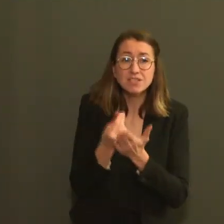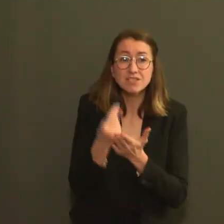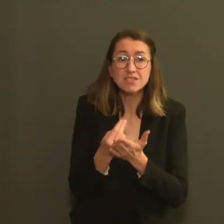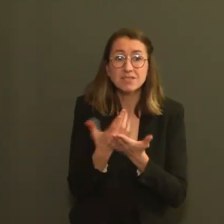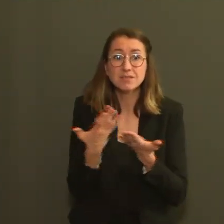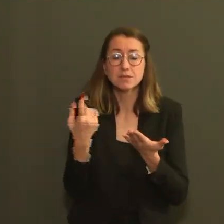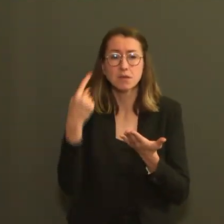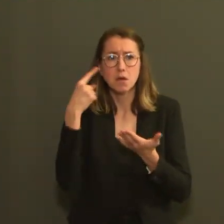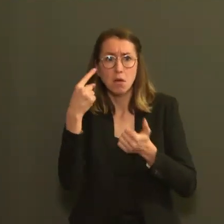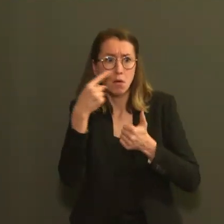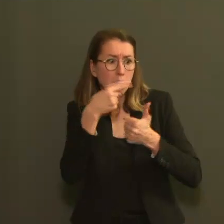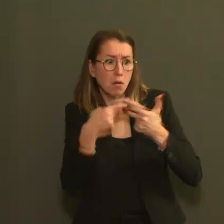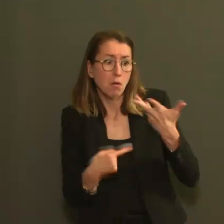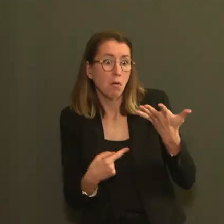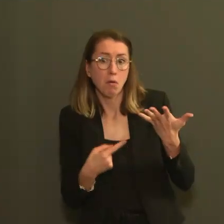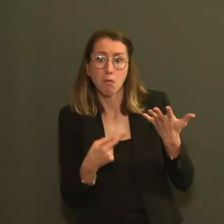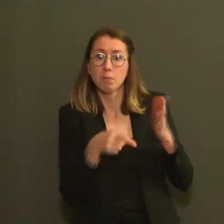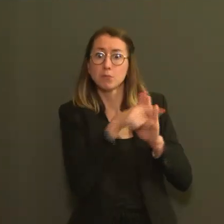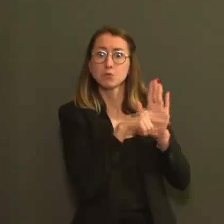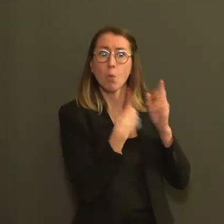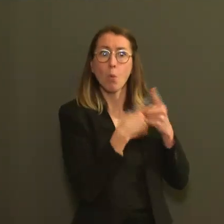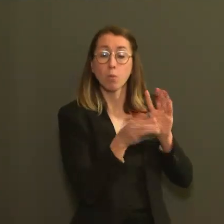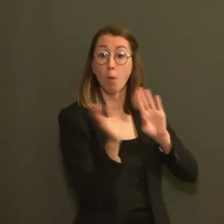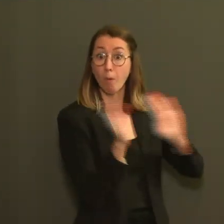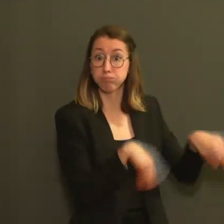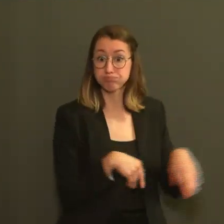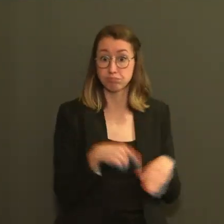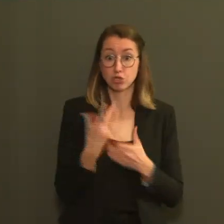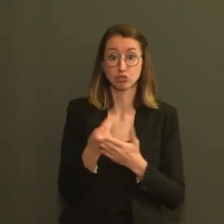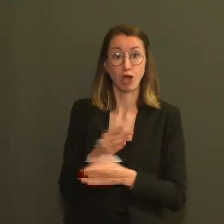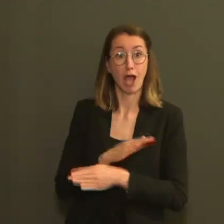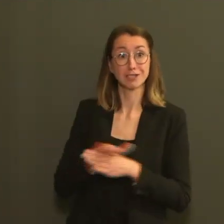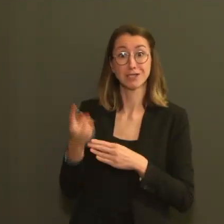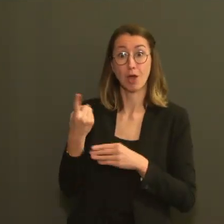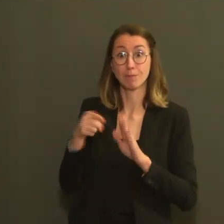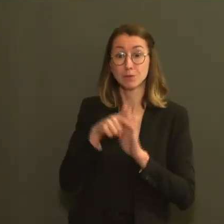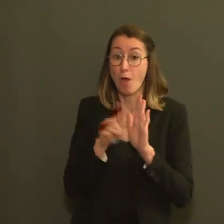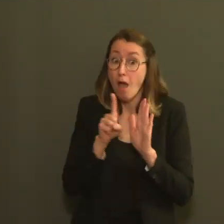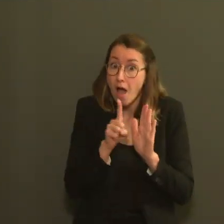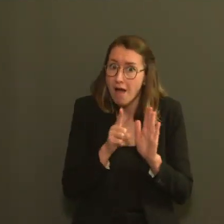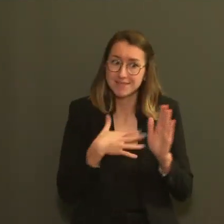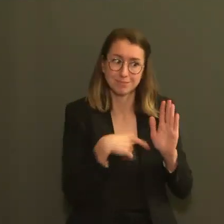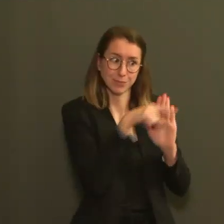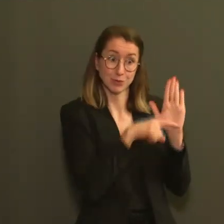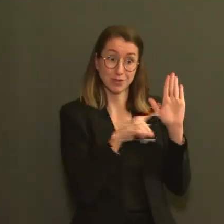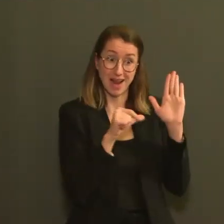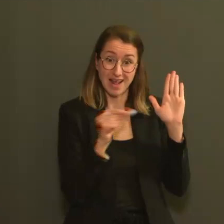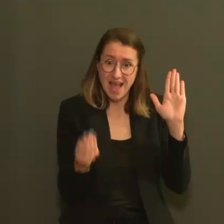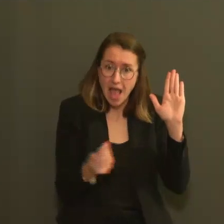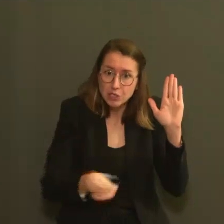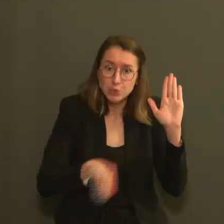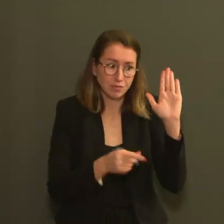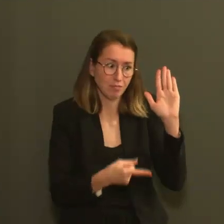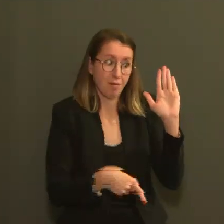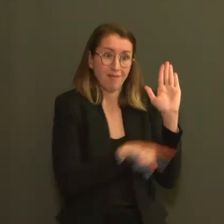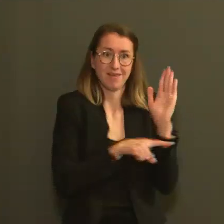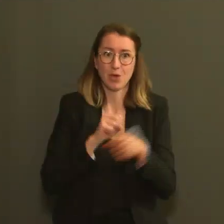mesures. C'est un moyen supplémentaire qui peut être très utile pour le suivi de contact, mais continuons à maximiser nos moyens de